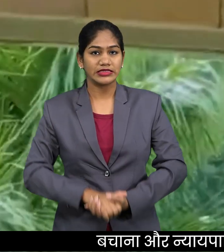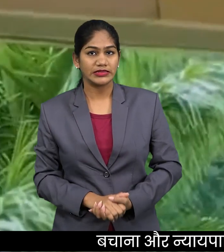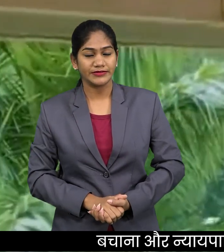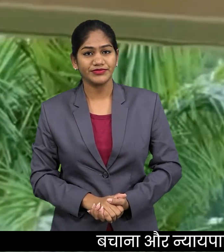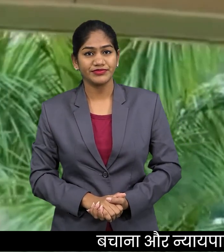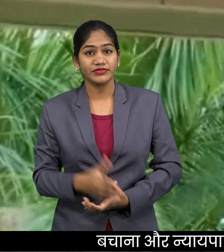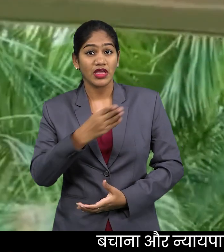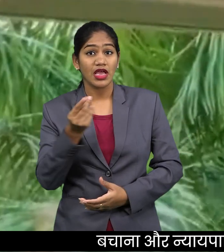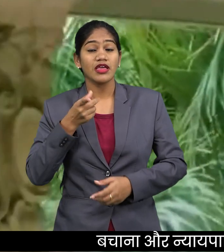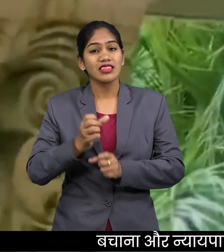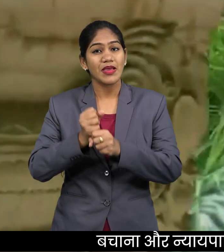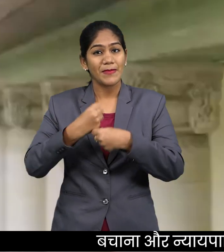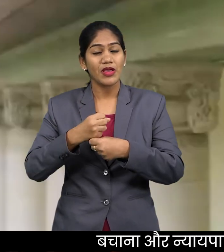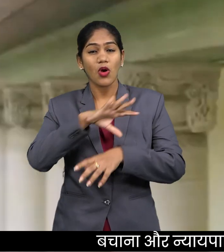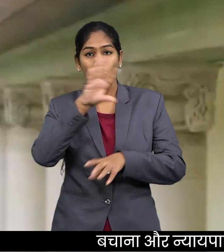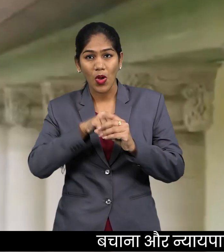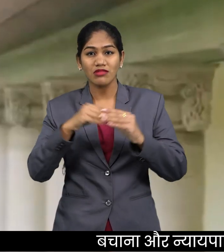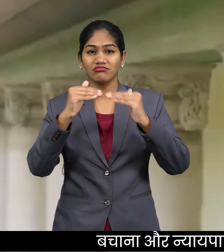आज्ञाकारी बनाना।